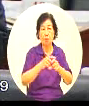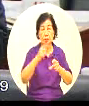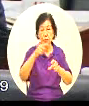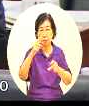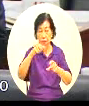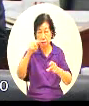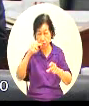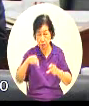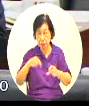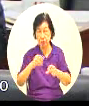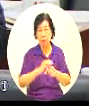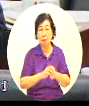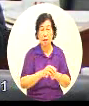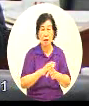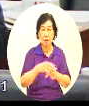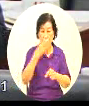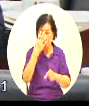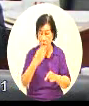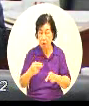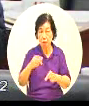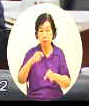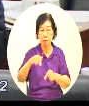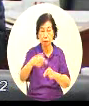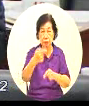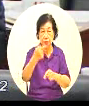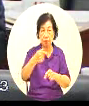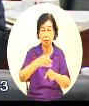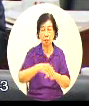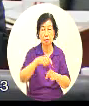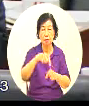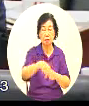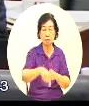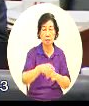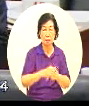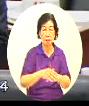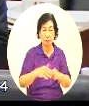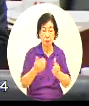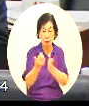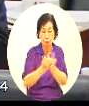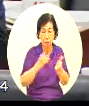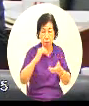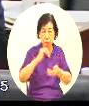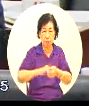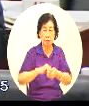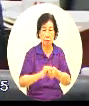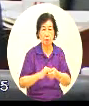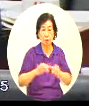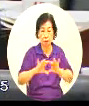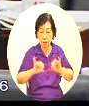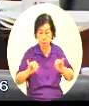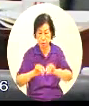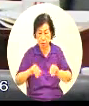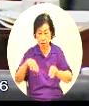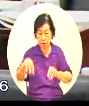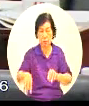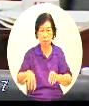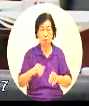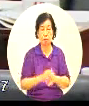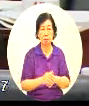卡要越过遐吼。中山大学一定在旁边有一块26公顷，咱这些市府有